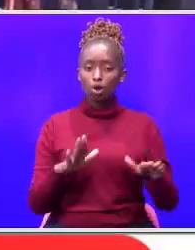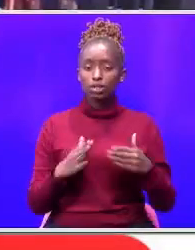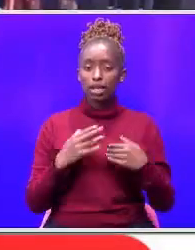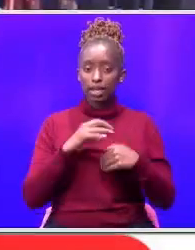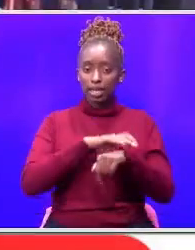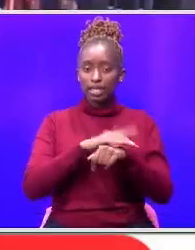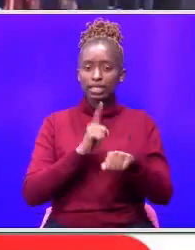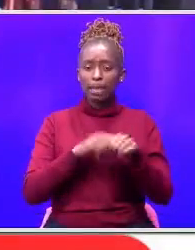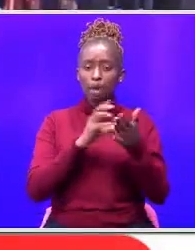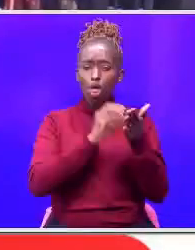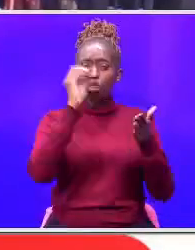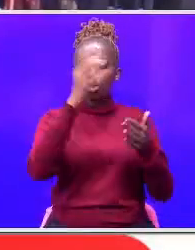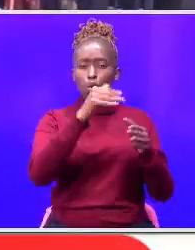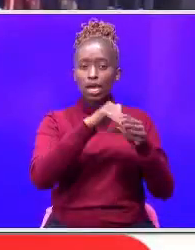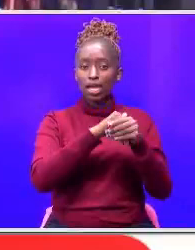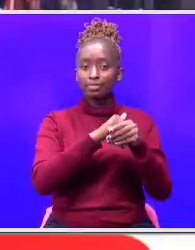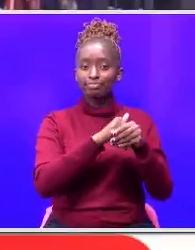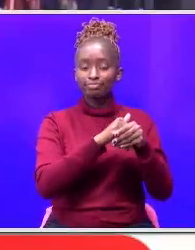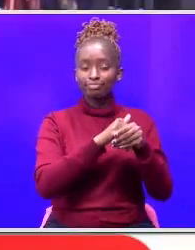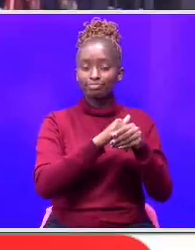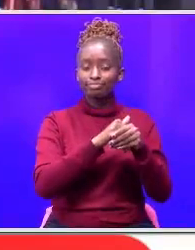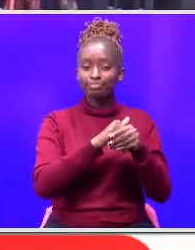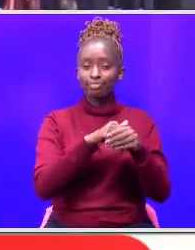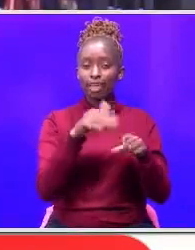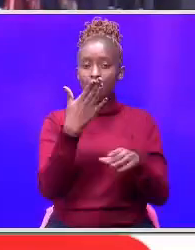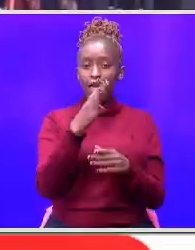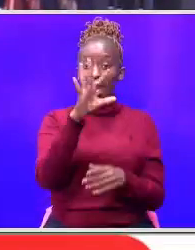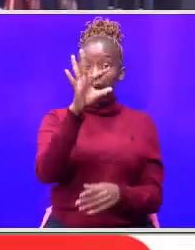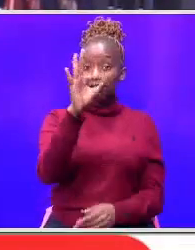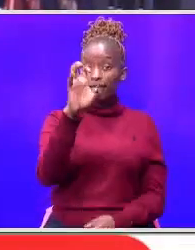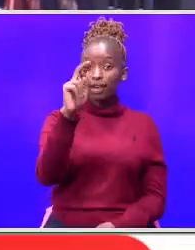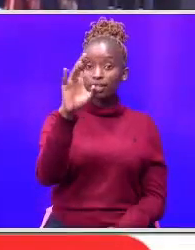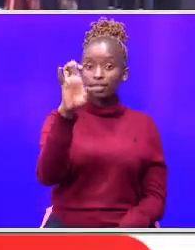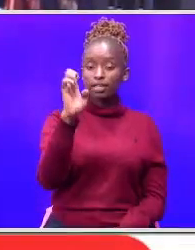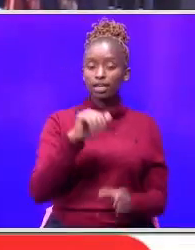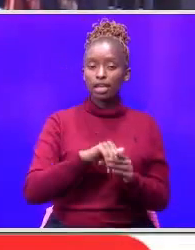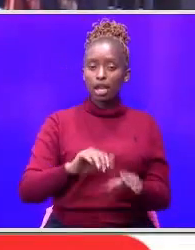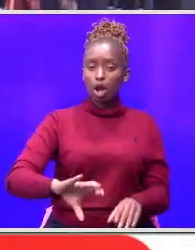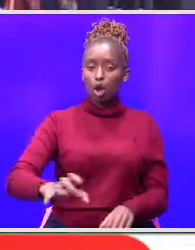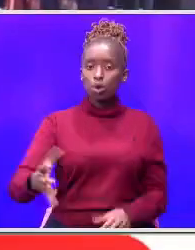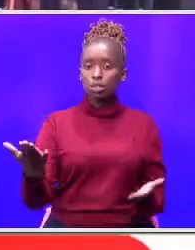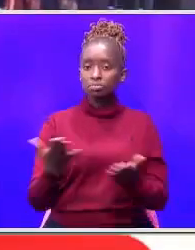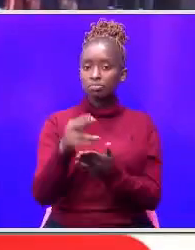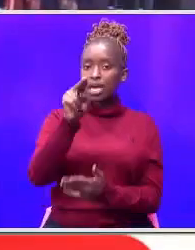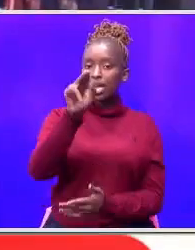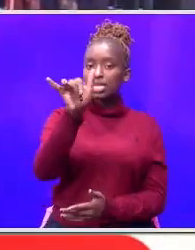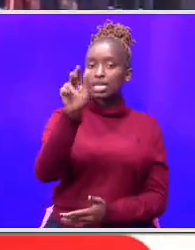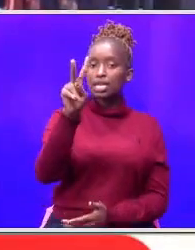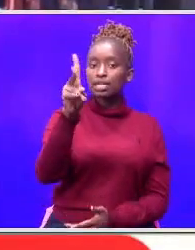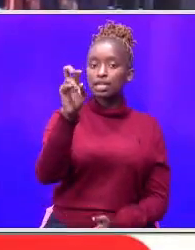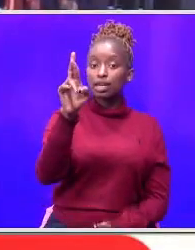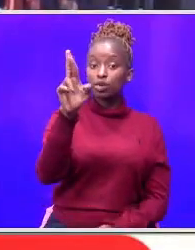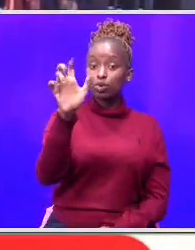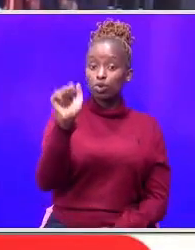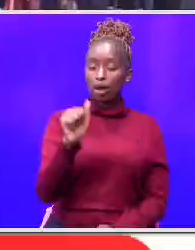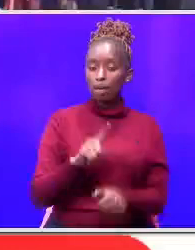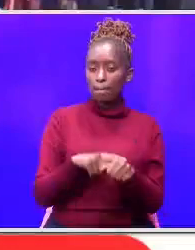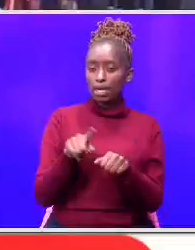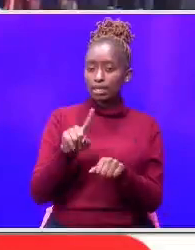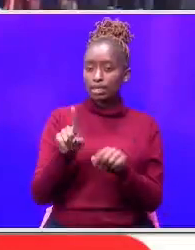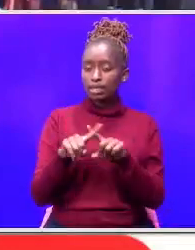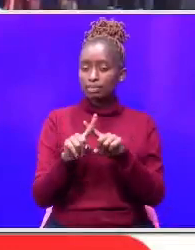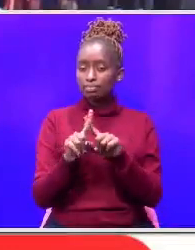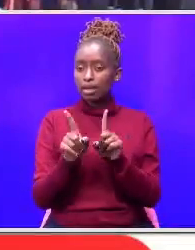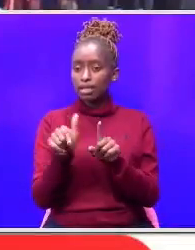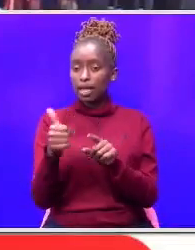ukiwa umetupwa kichakani katika kijiji cha Matura, eneo la Gathwagira, kaunti ya Nyandarua. Aidha, wenzake walipatikana wakiwa